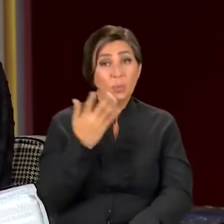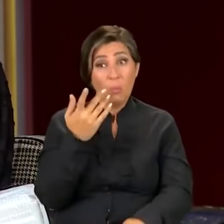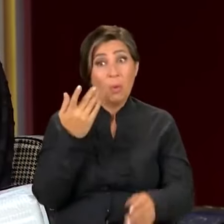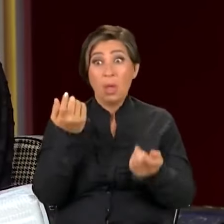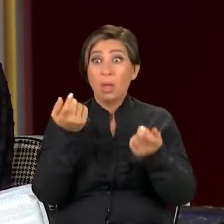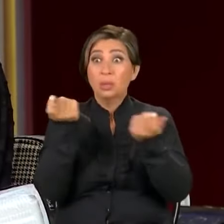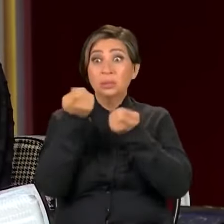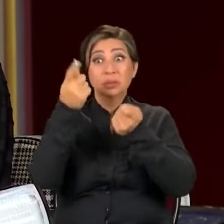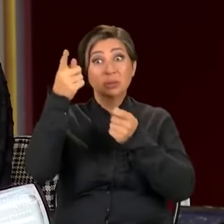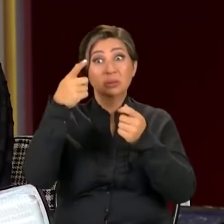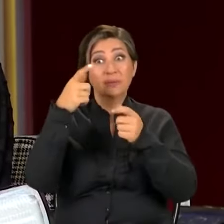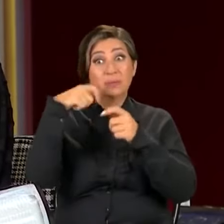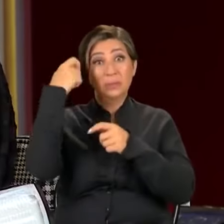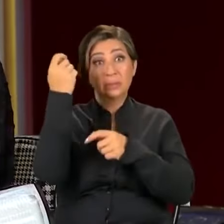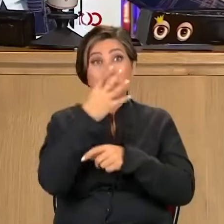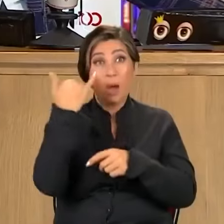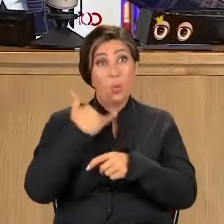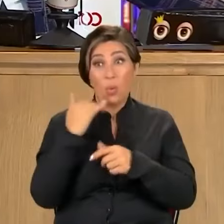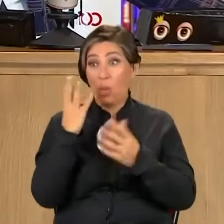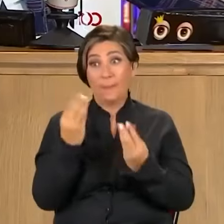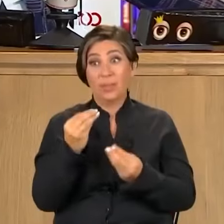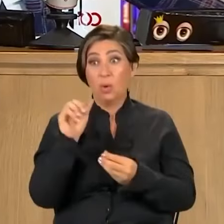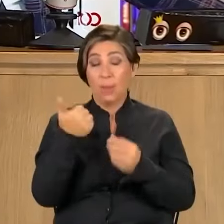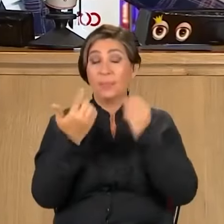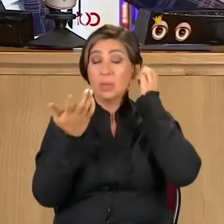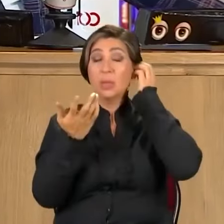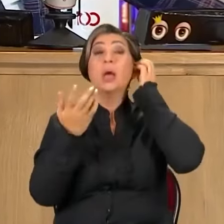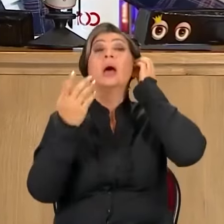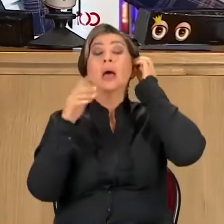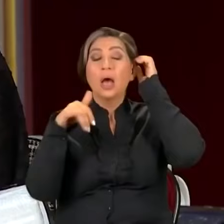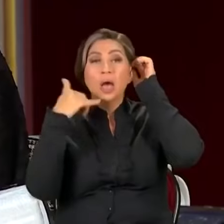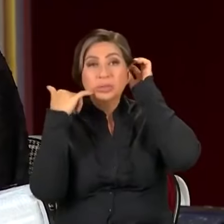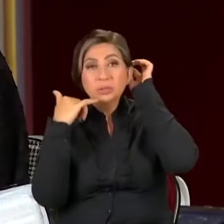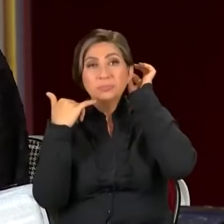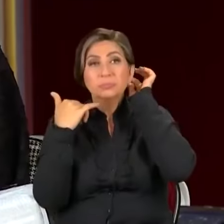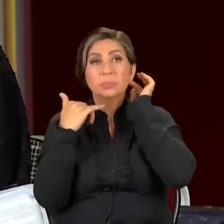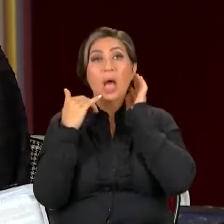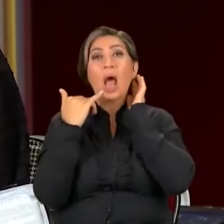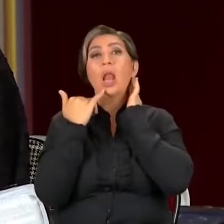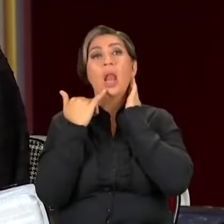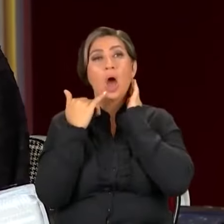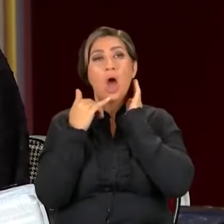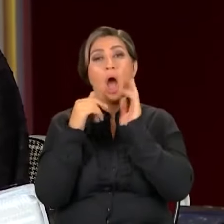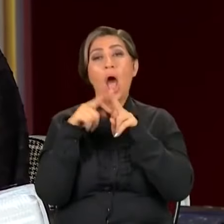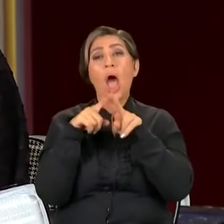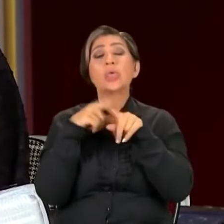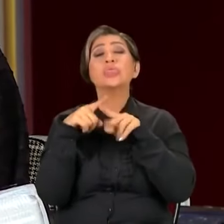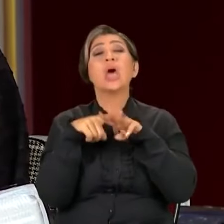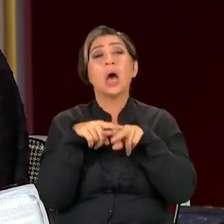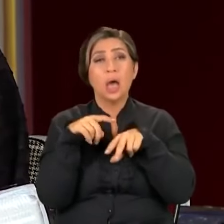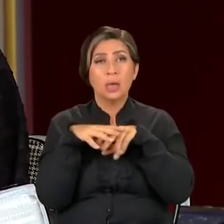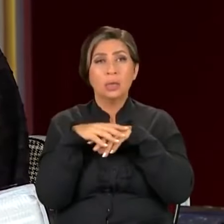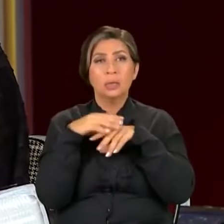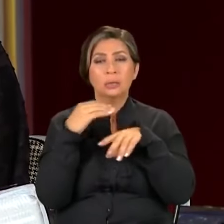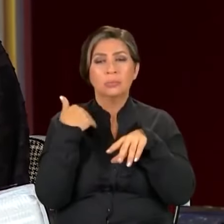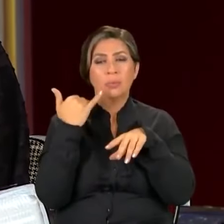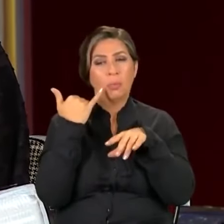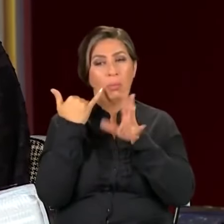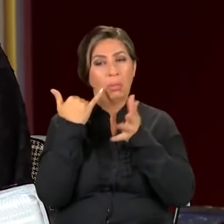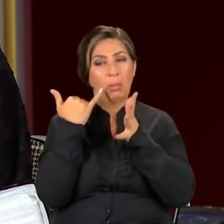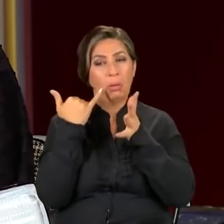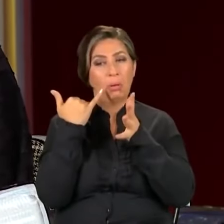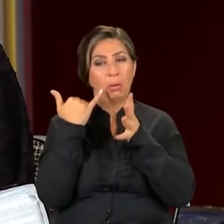setten arıyor olabilirler. Hmm. Önemli çünkü işin. Açtım. Alo dedi, Ayta dedi. Allah